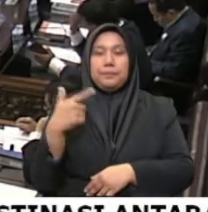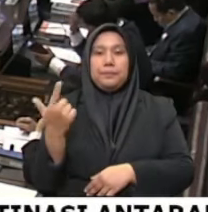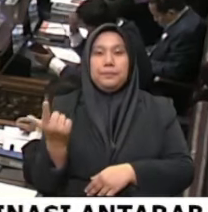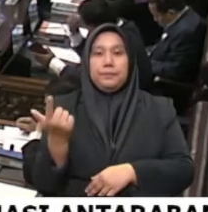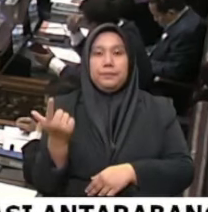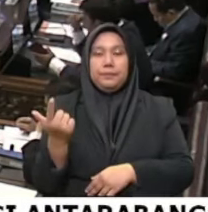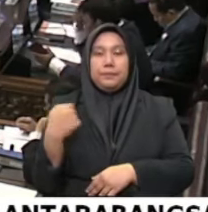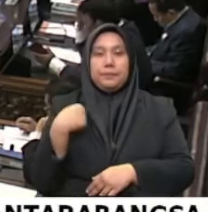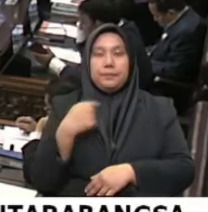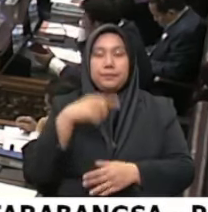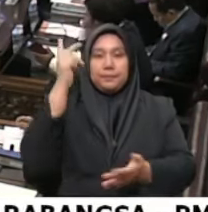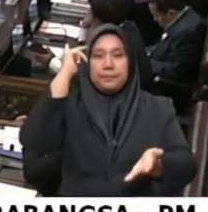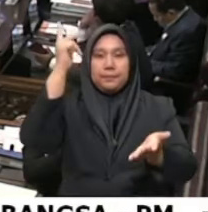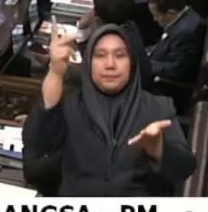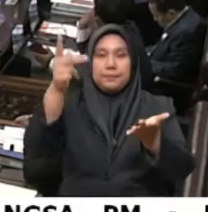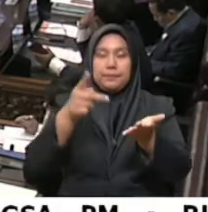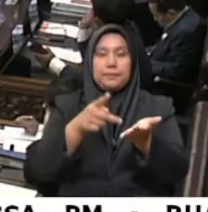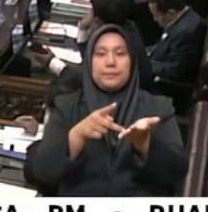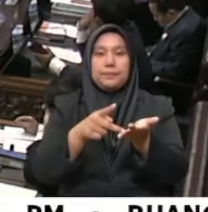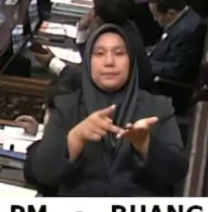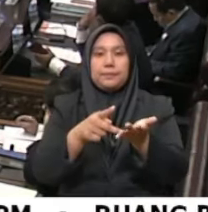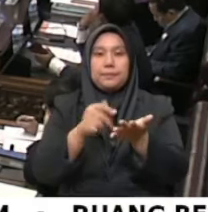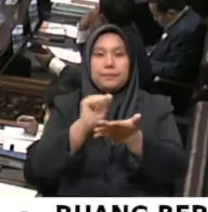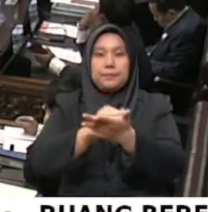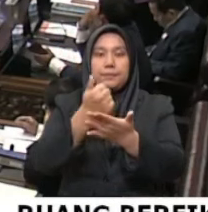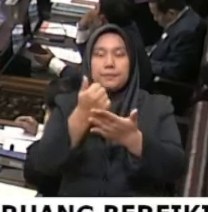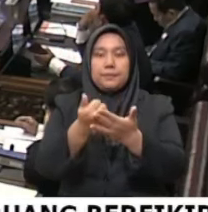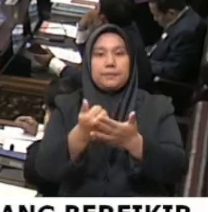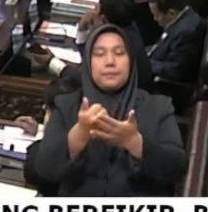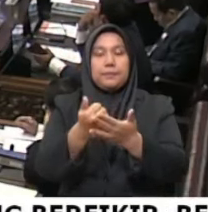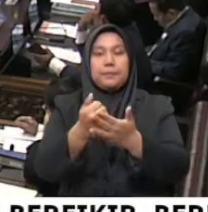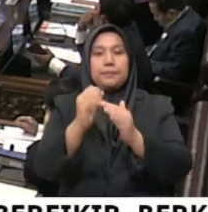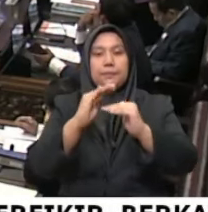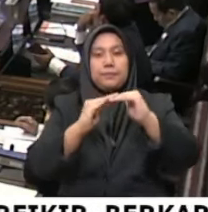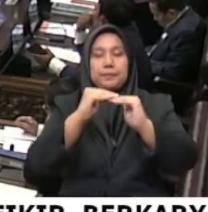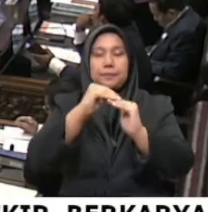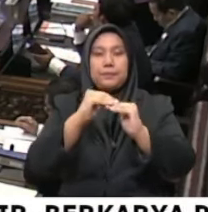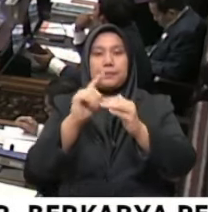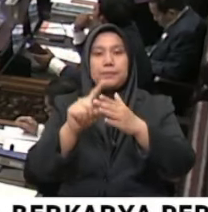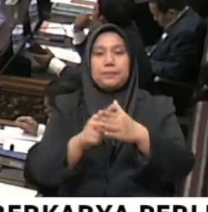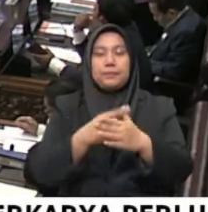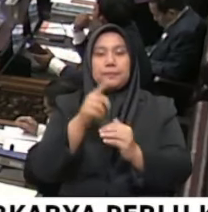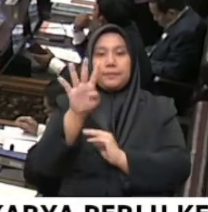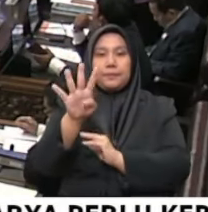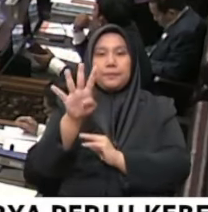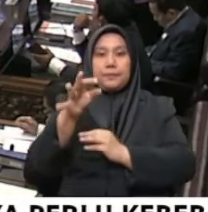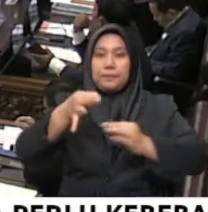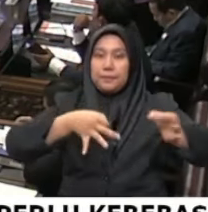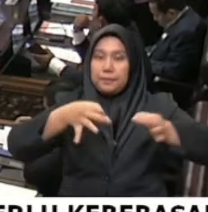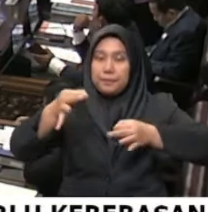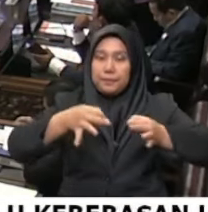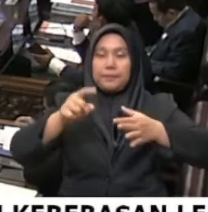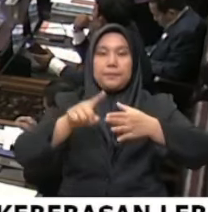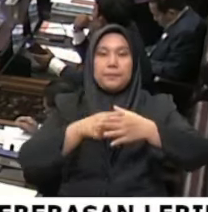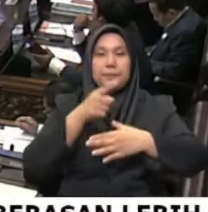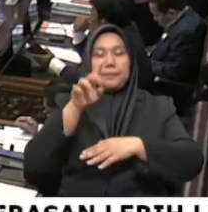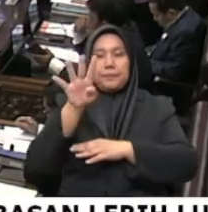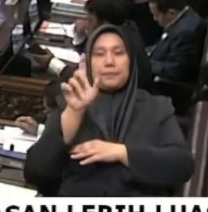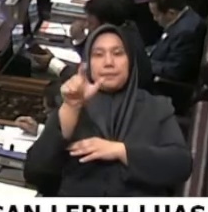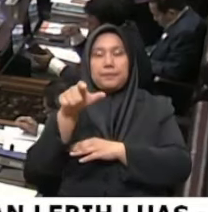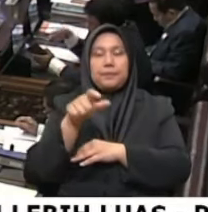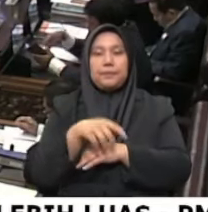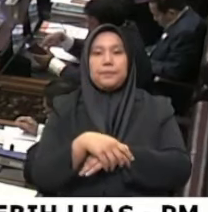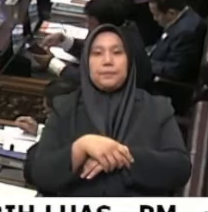kita akan memperkenalkan akaun fleksibel dalam bulan April, penerangannya dalam bulan April dan